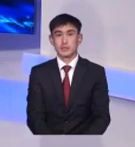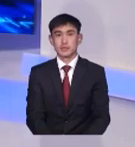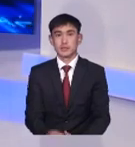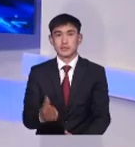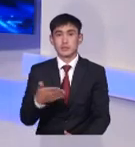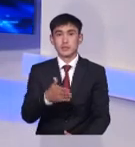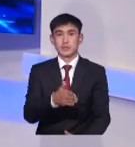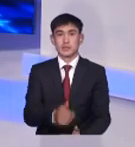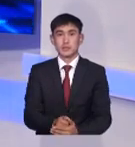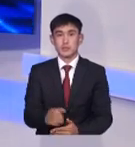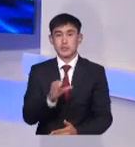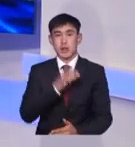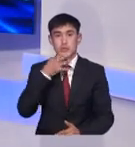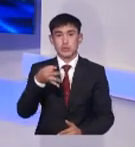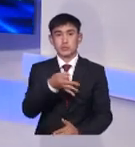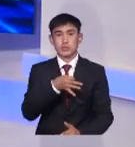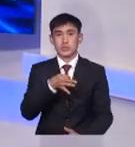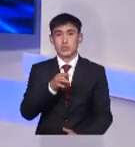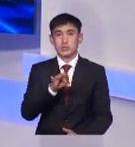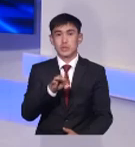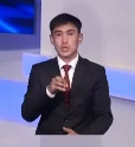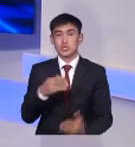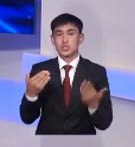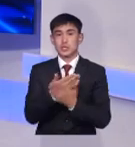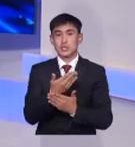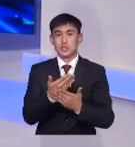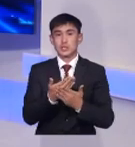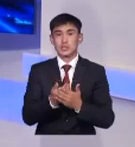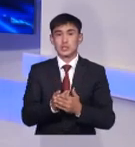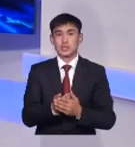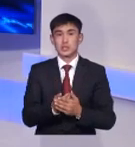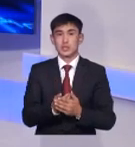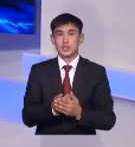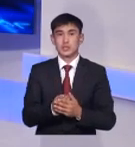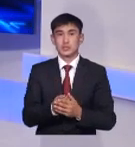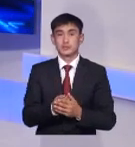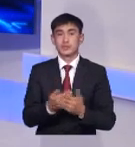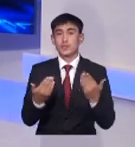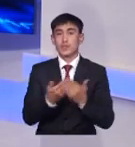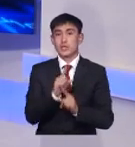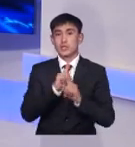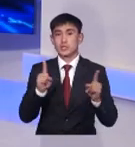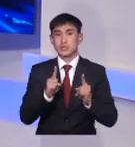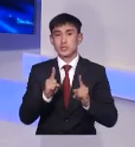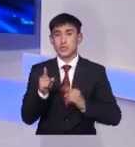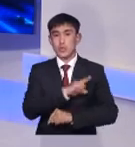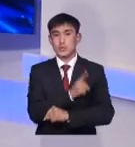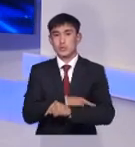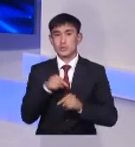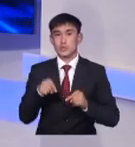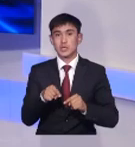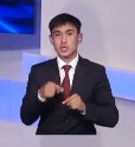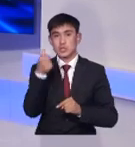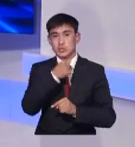Балықта байлық. Алматы облысы Еңбекшіқазақ ауданында жаңа балық өсіретін шаруашылық бой көтерді. Оның ерекшелігі қуаттылығында. Мұнда